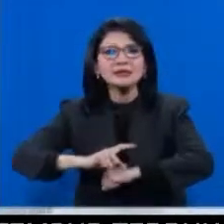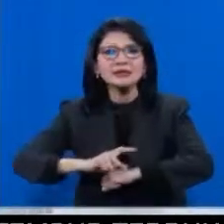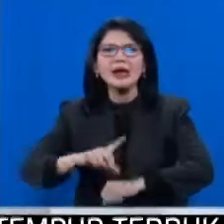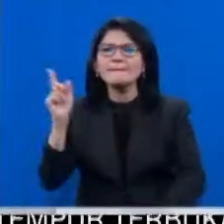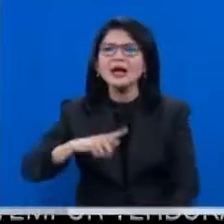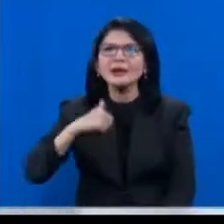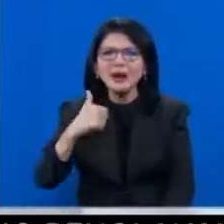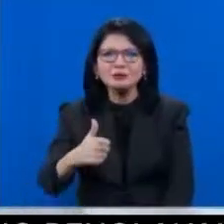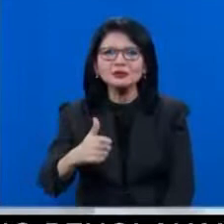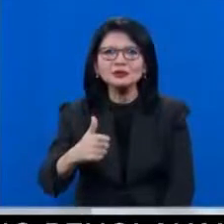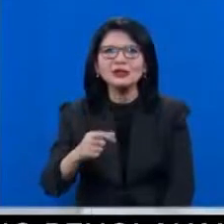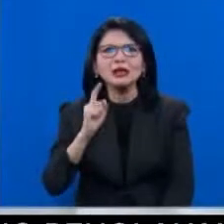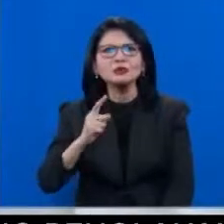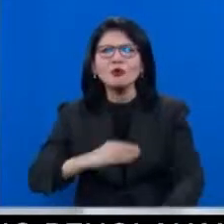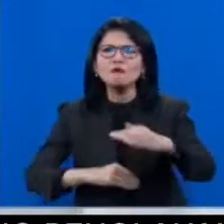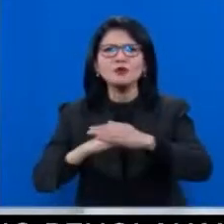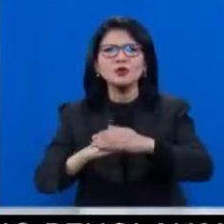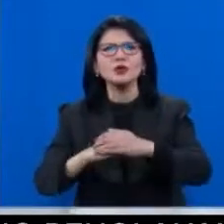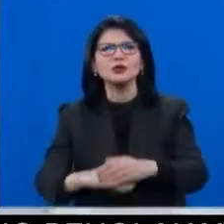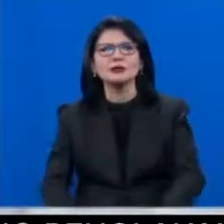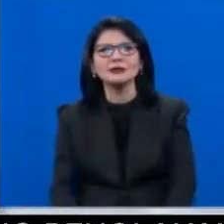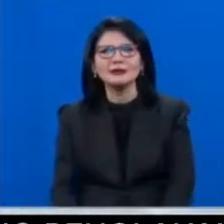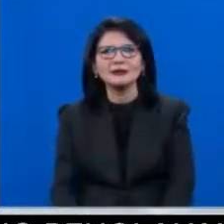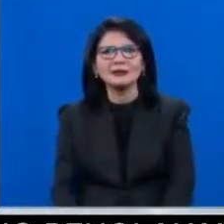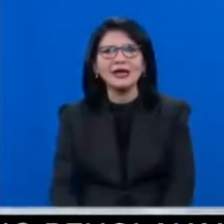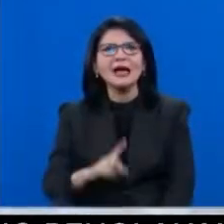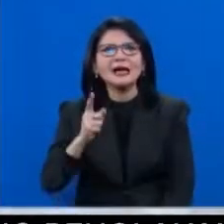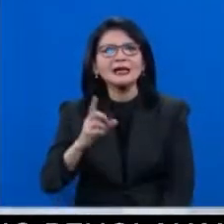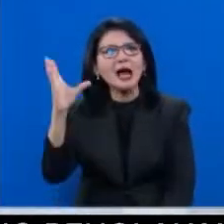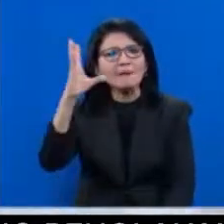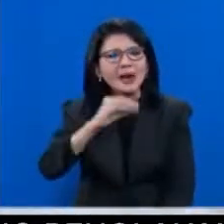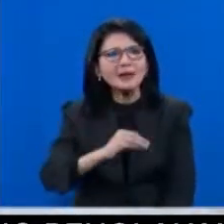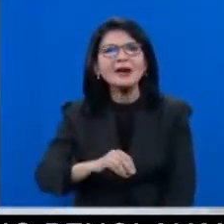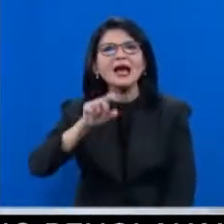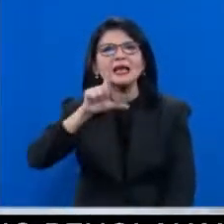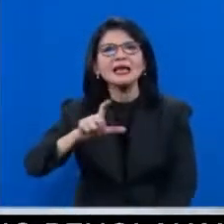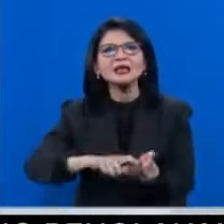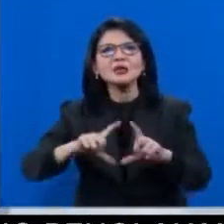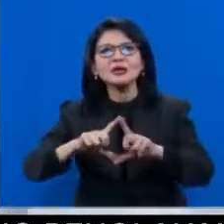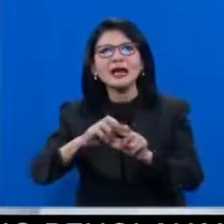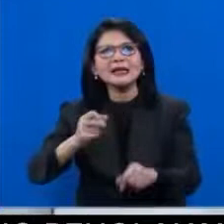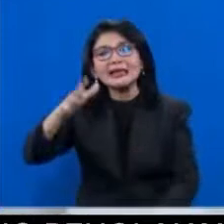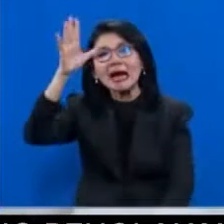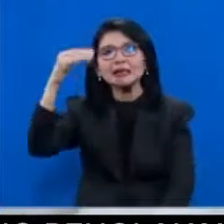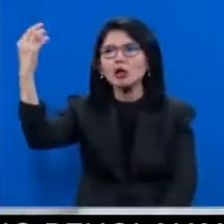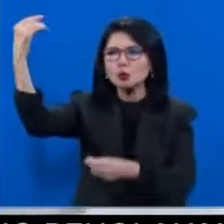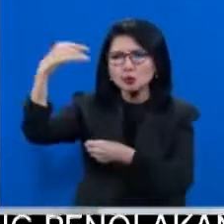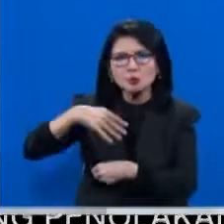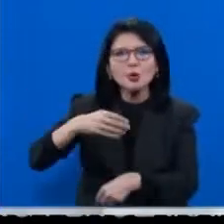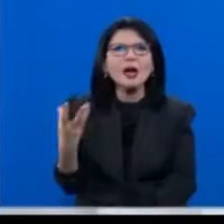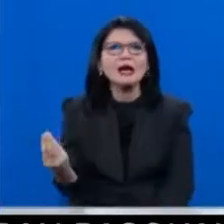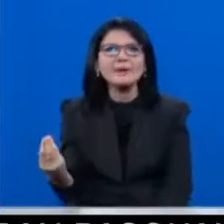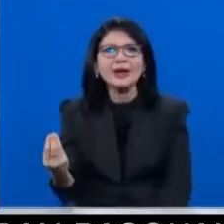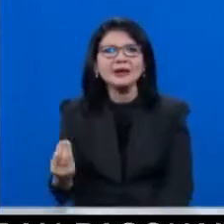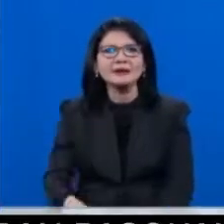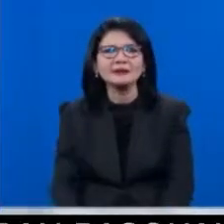sih kita bisa full ya, karena kita mengejar malam Lailatul Qadar yang tidak tahu kapan turunnya. Tapi bisa juga